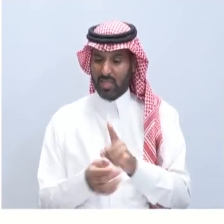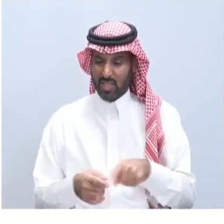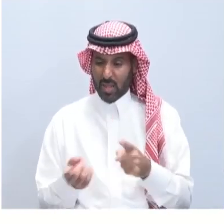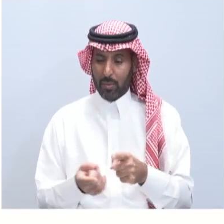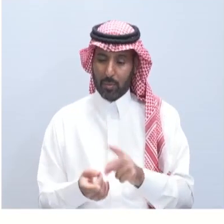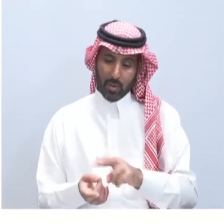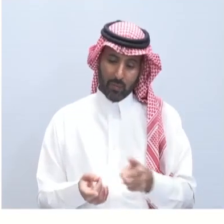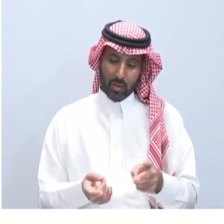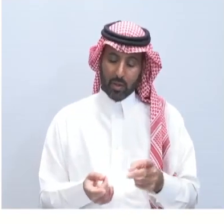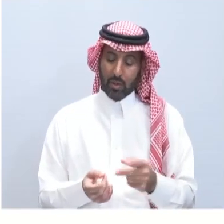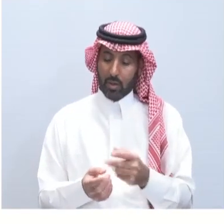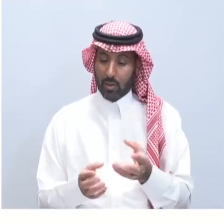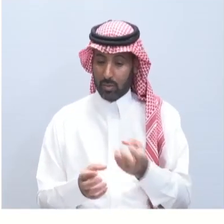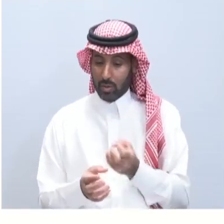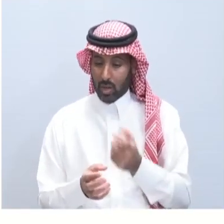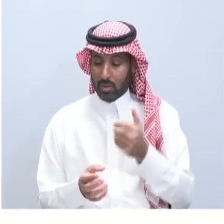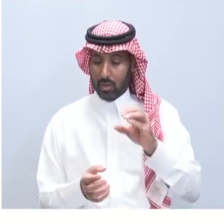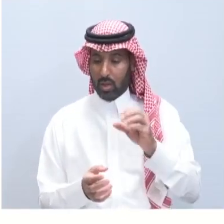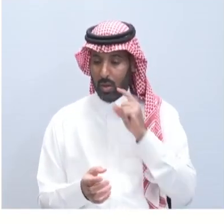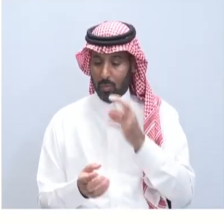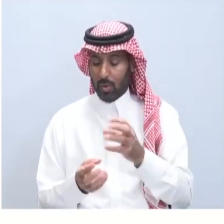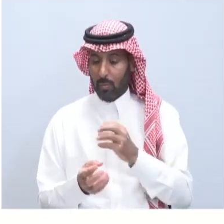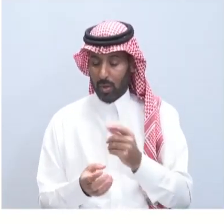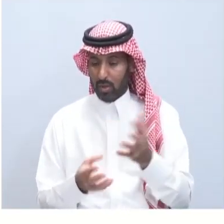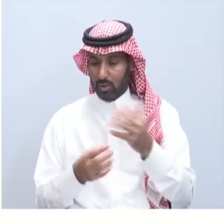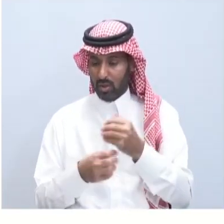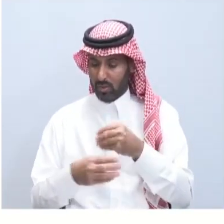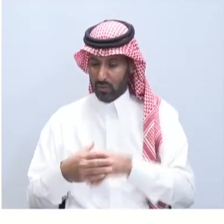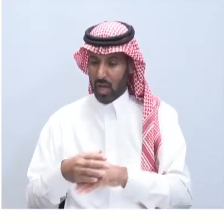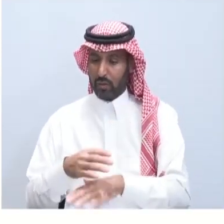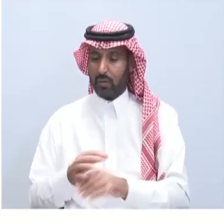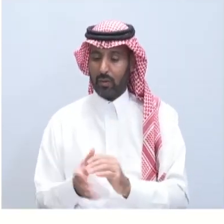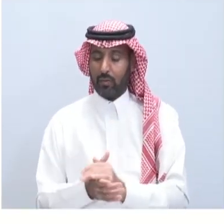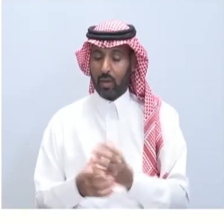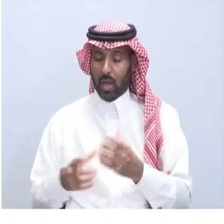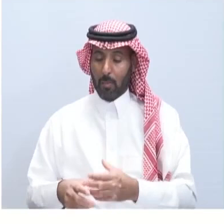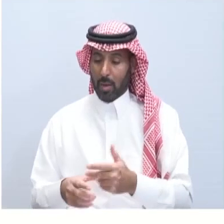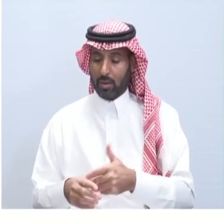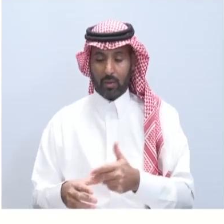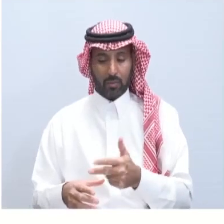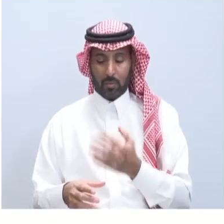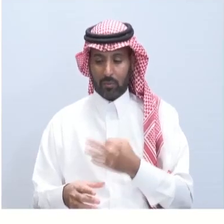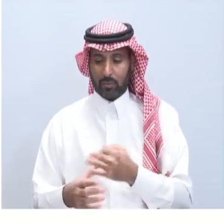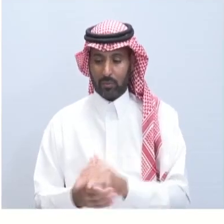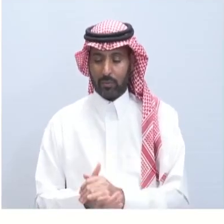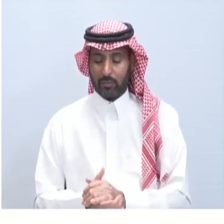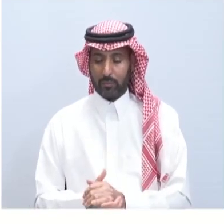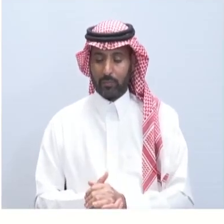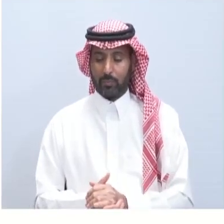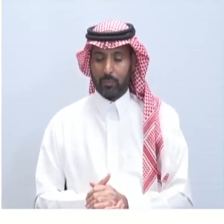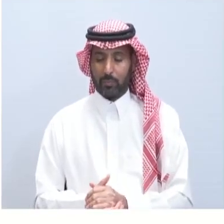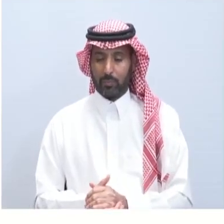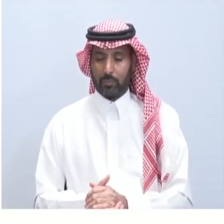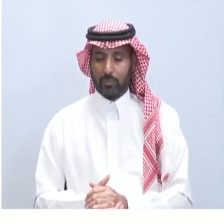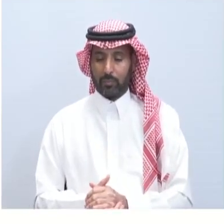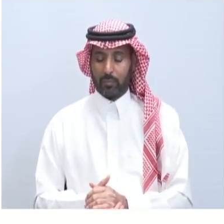فارق اساسي وهو التقاط الكربون المصاحب وتخزينه في الارض غالبا في ابار النفط غير المنتجه اما